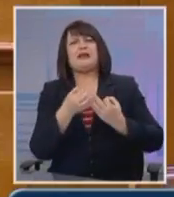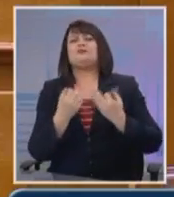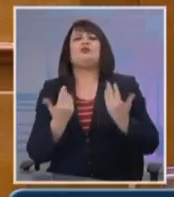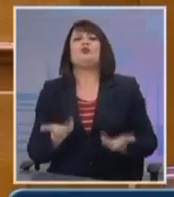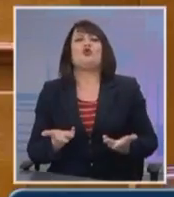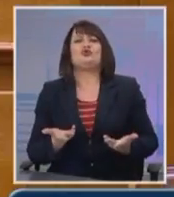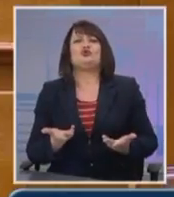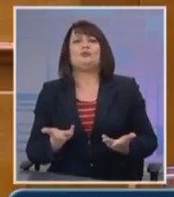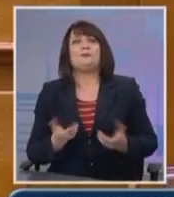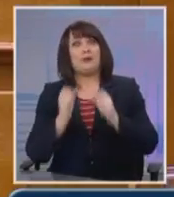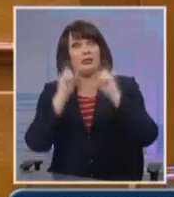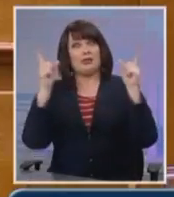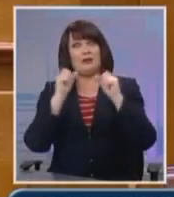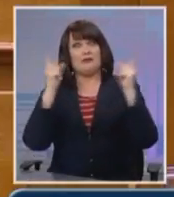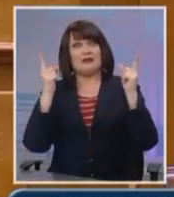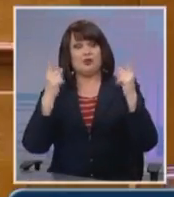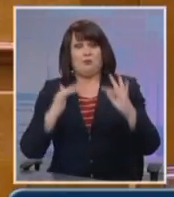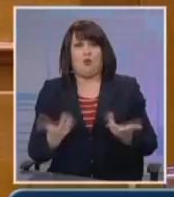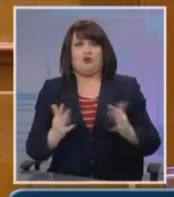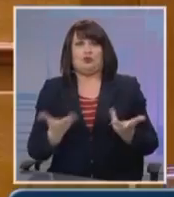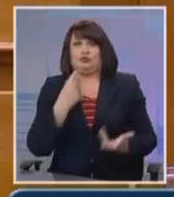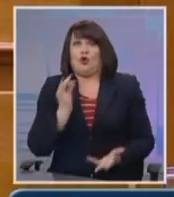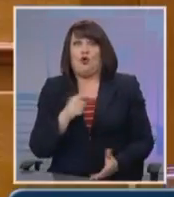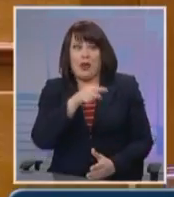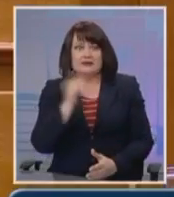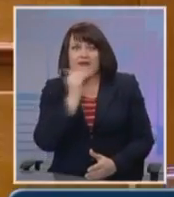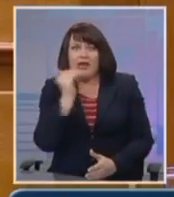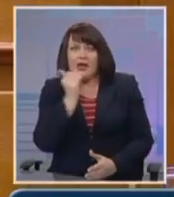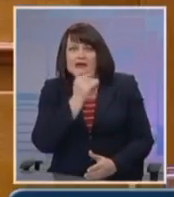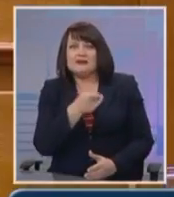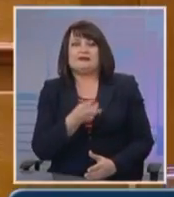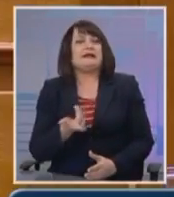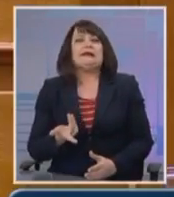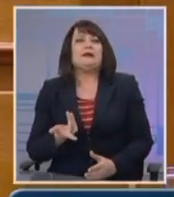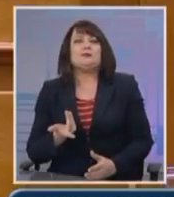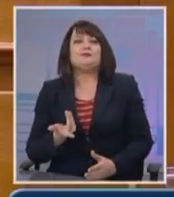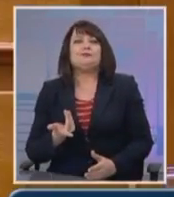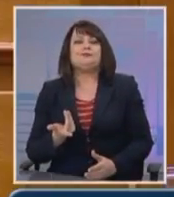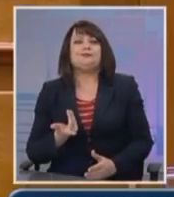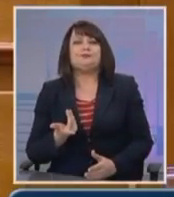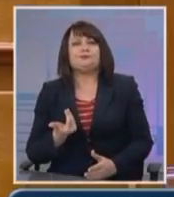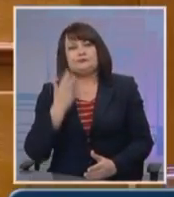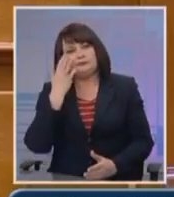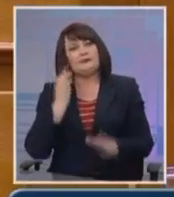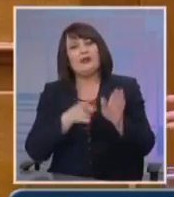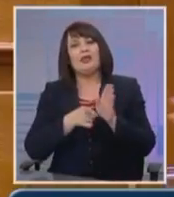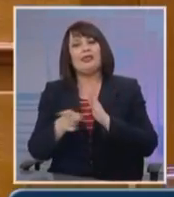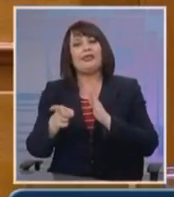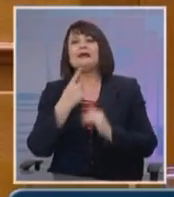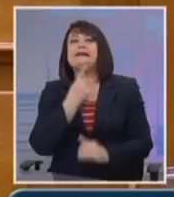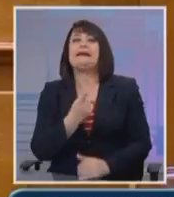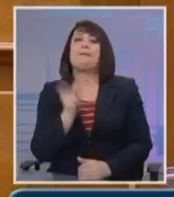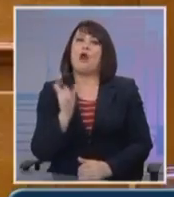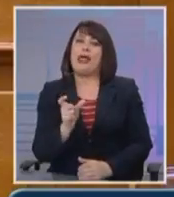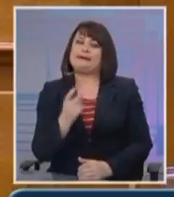εξηγείτε άραγε αυτός ο θαυμασμός και πώς εξηγείτε βέβαια και η σπουδή σας να καλύψετε τον παρεκτρεπόμενο, για να μην χρησιμοποιήσω